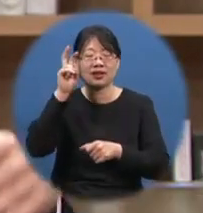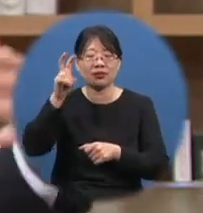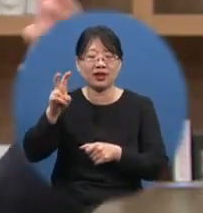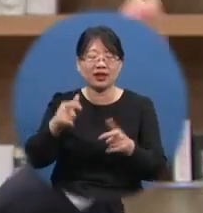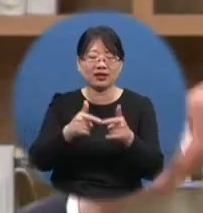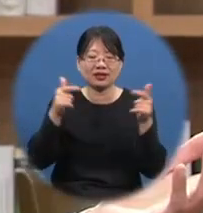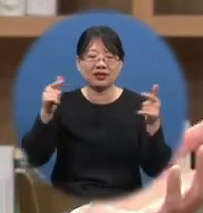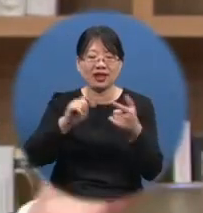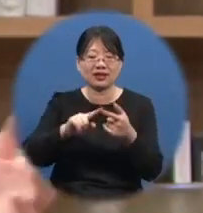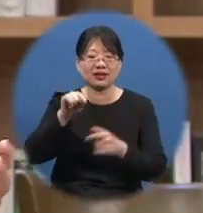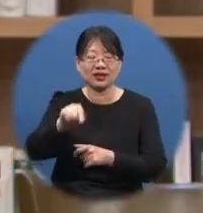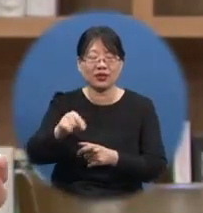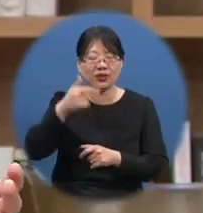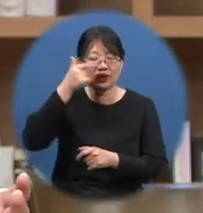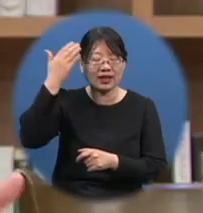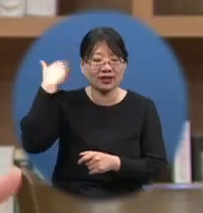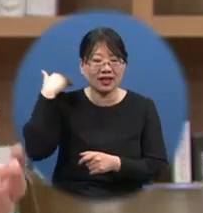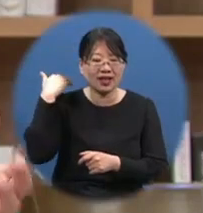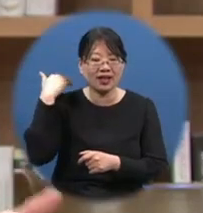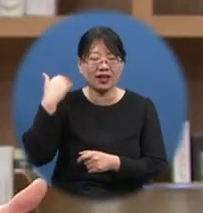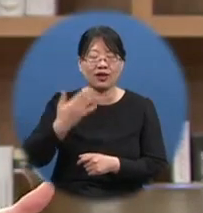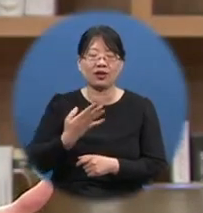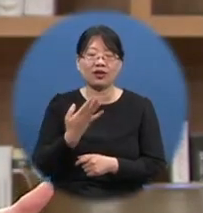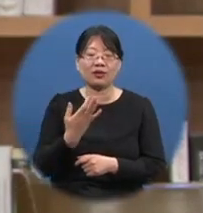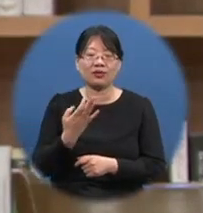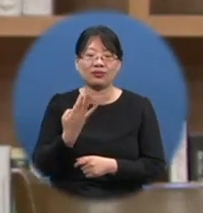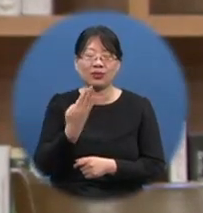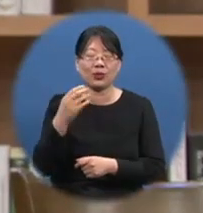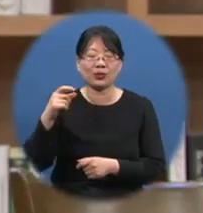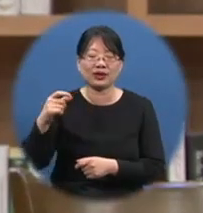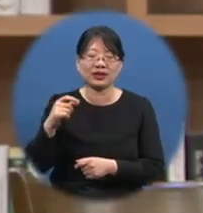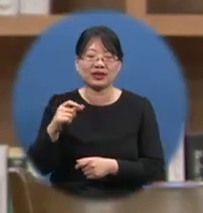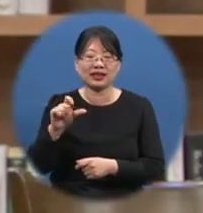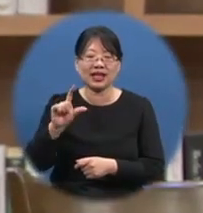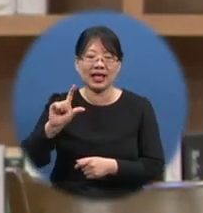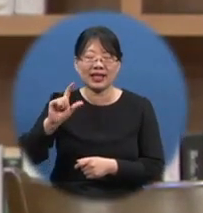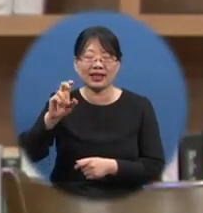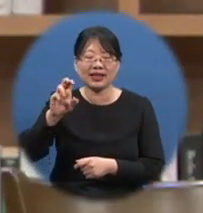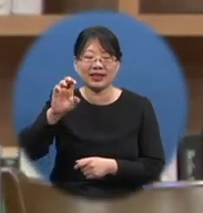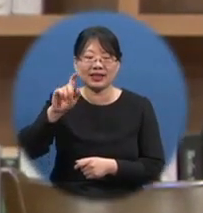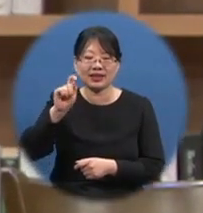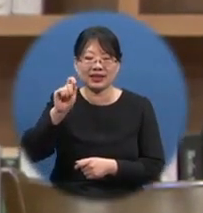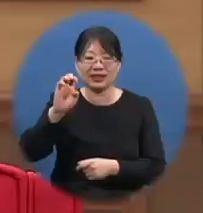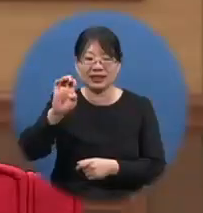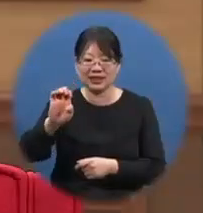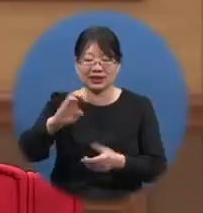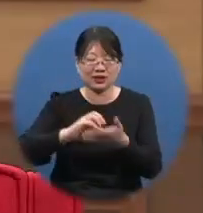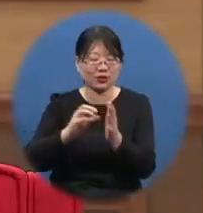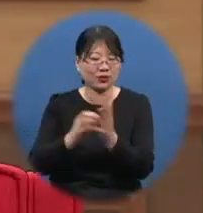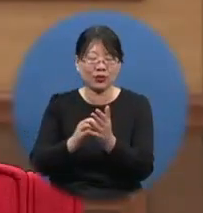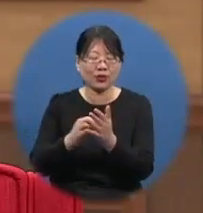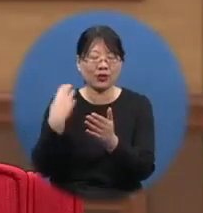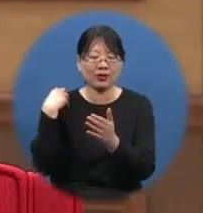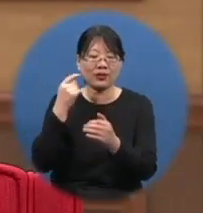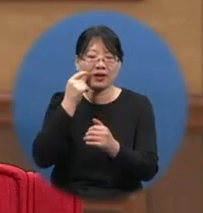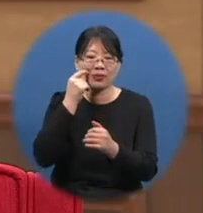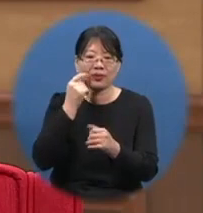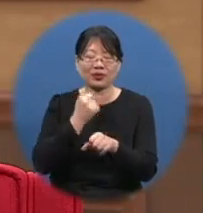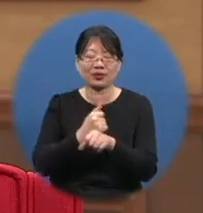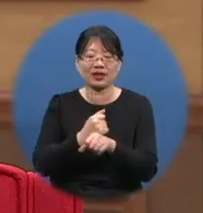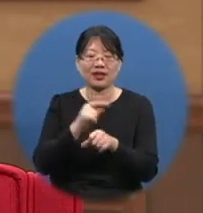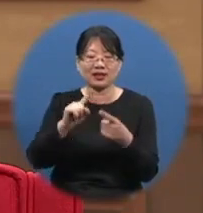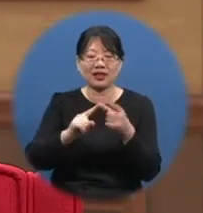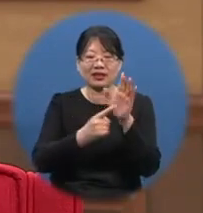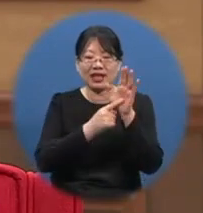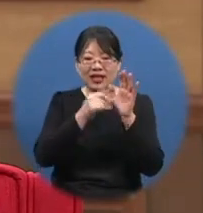그 늘어나는 거를 옛날 4G, LTE 정도 갖고는 감당을 못하는 거죠. 그렇습니다. 아. 지연 없이. 예, 예. 그럼